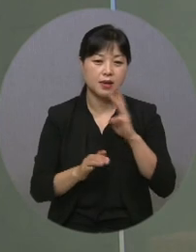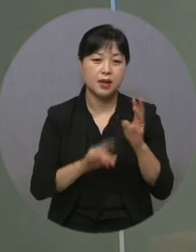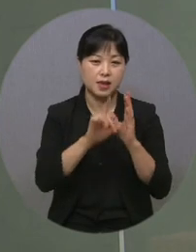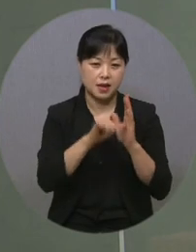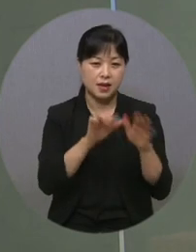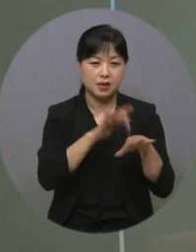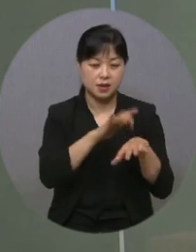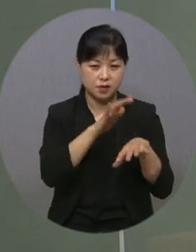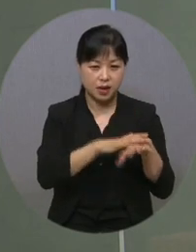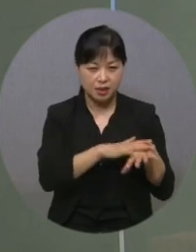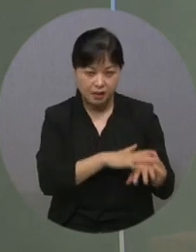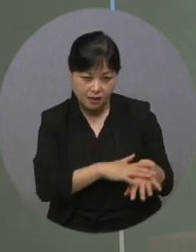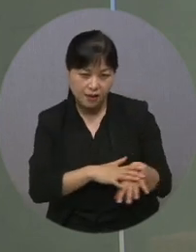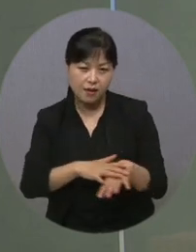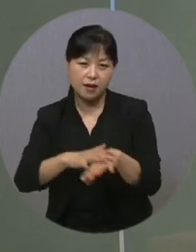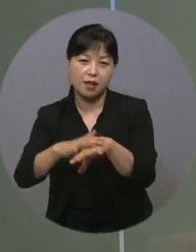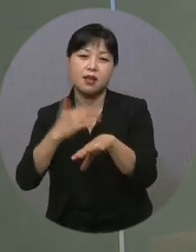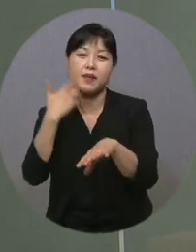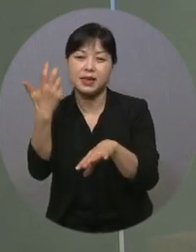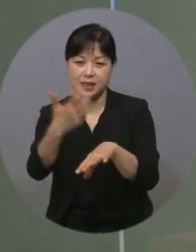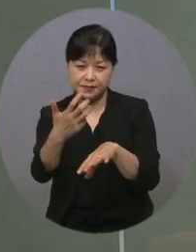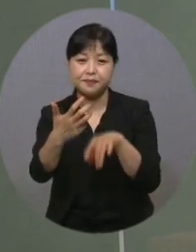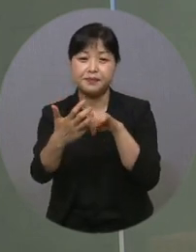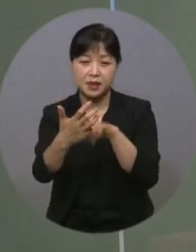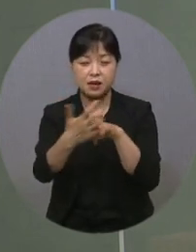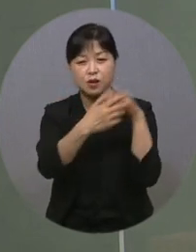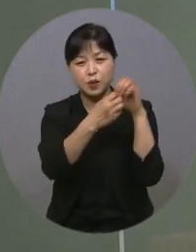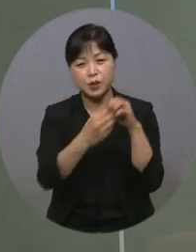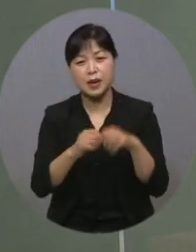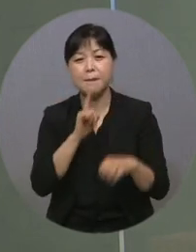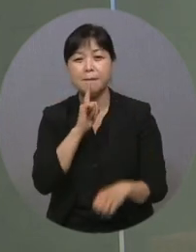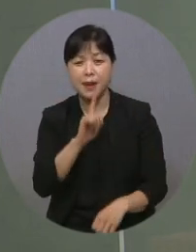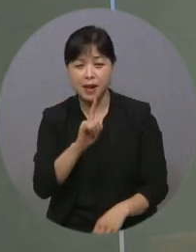보듯 여든 간다는 속담이 왜 있겠습니까?